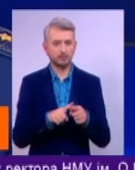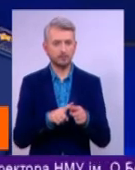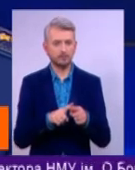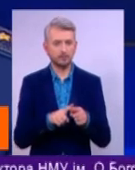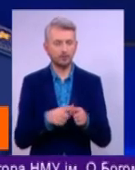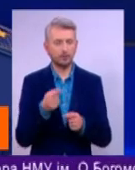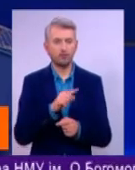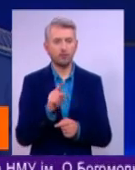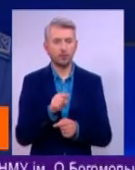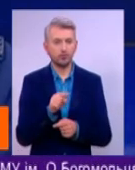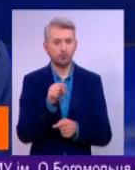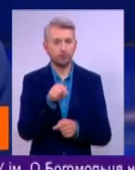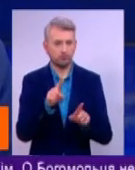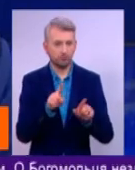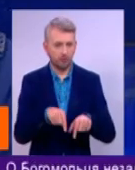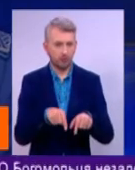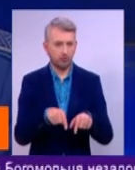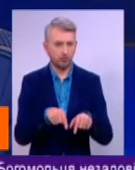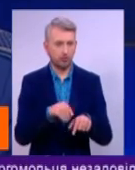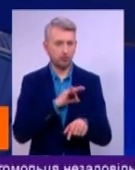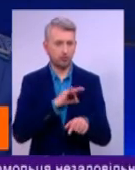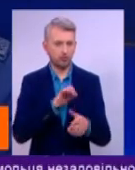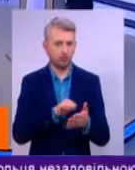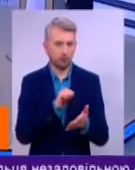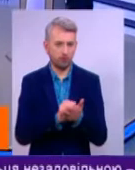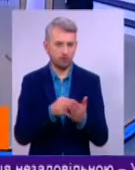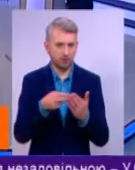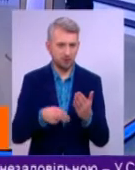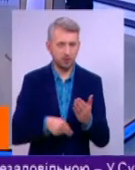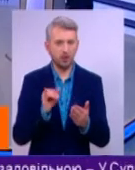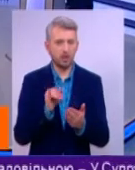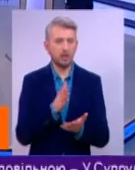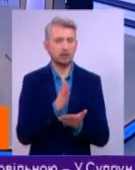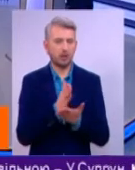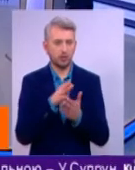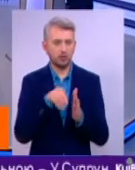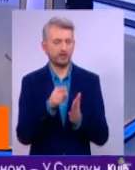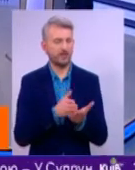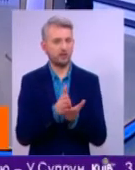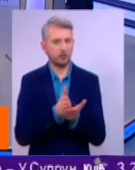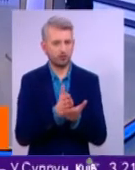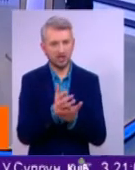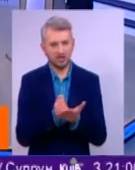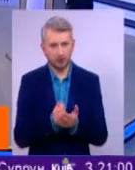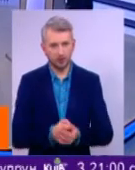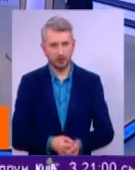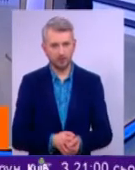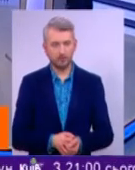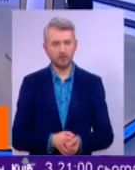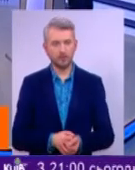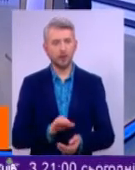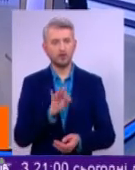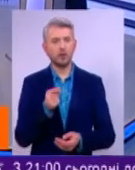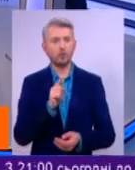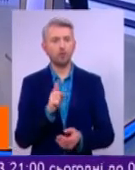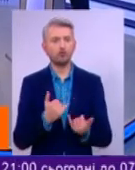значить, то, що він теж заключає відповідні юридичні документи і знаходиться в цій службі. Відносно того, що